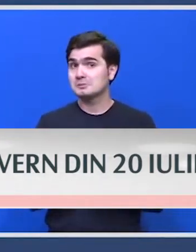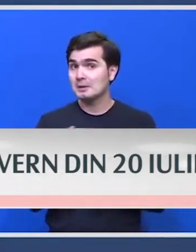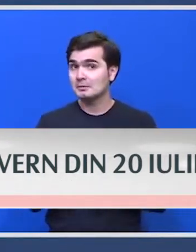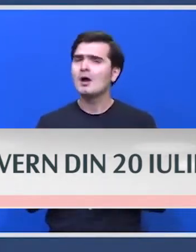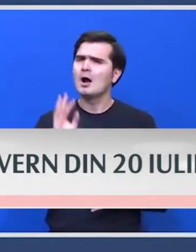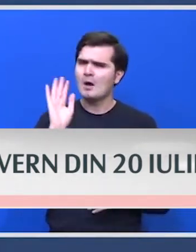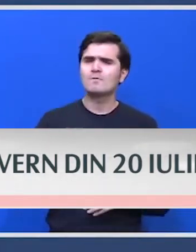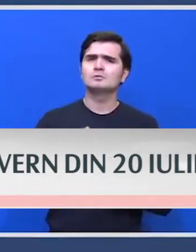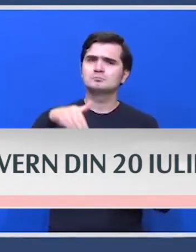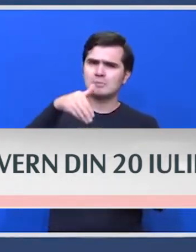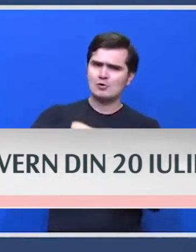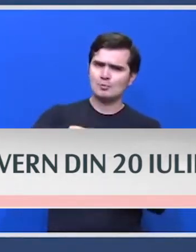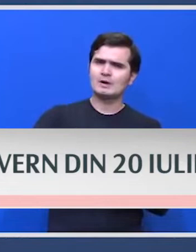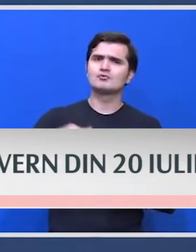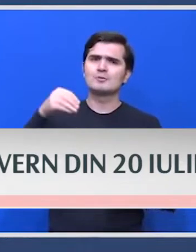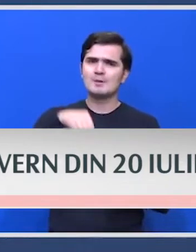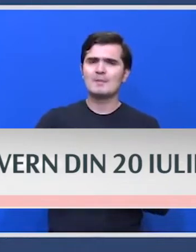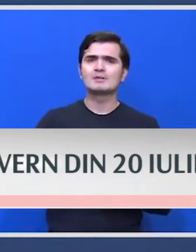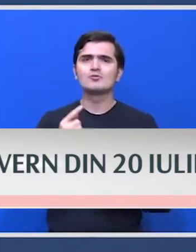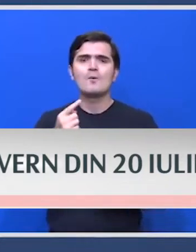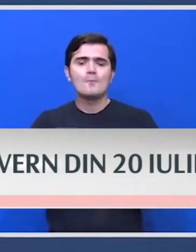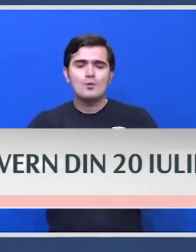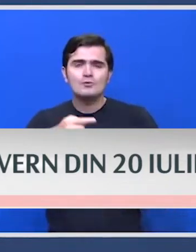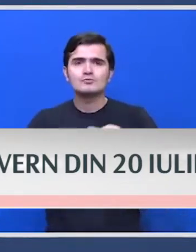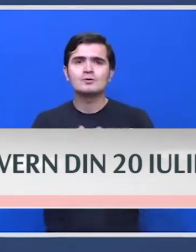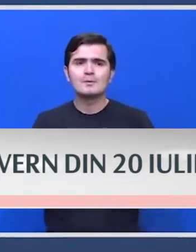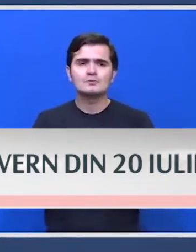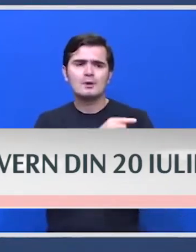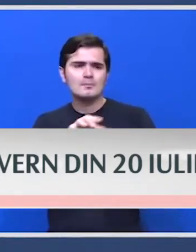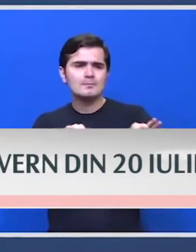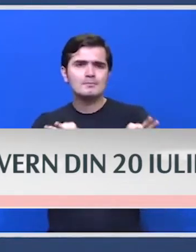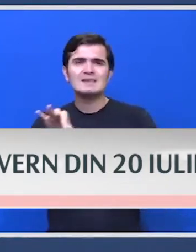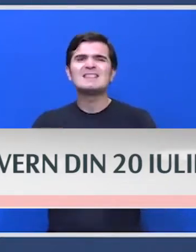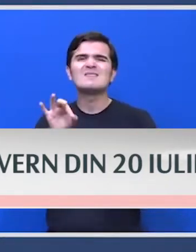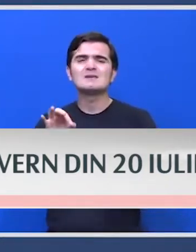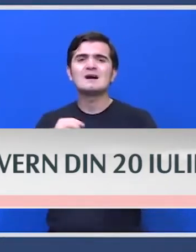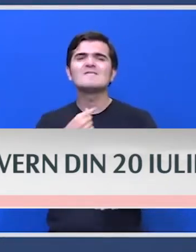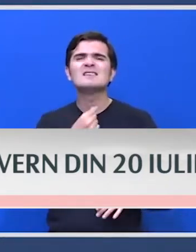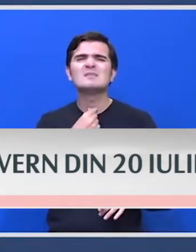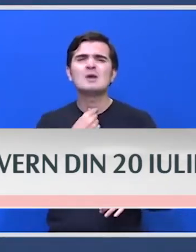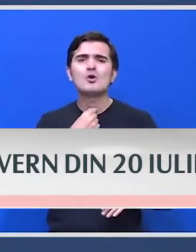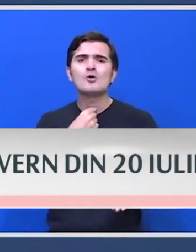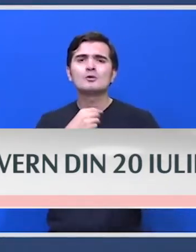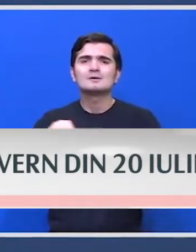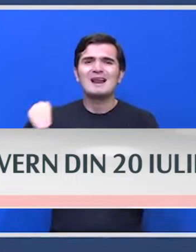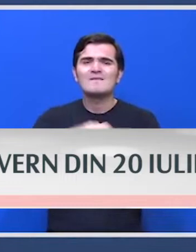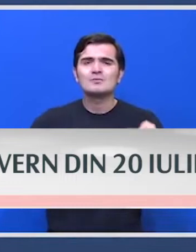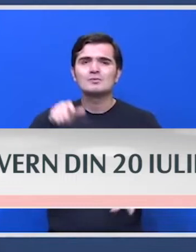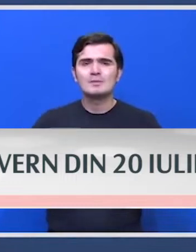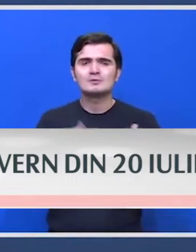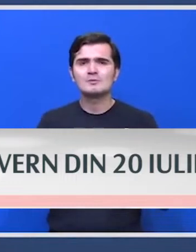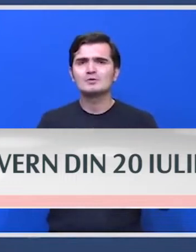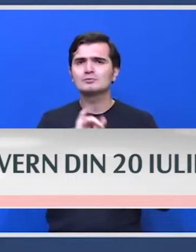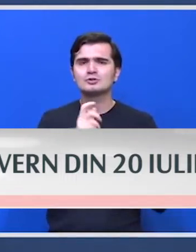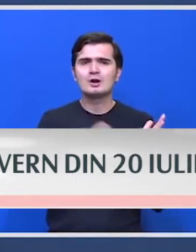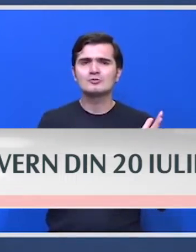adoptarea și implementarea unei proceduri de identificare a victimelor traficului de persoane în rândul solicitanților de azil și